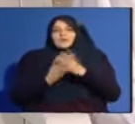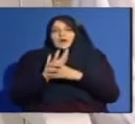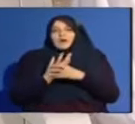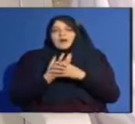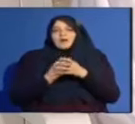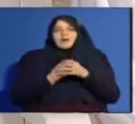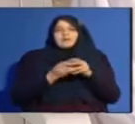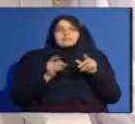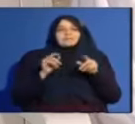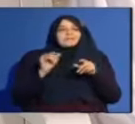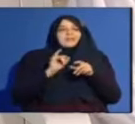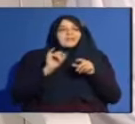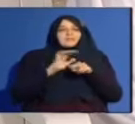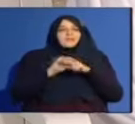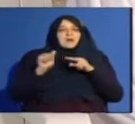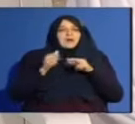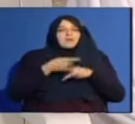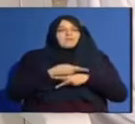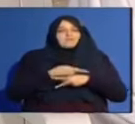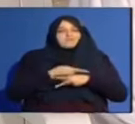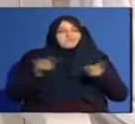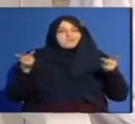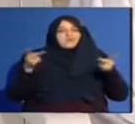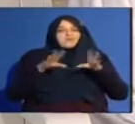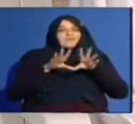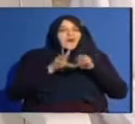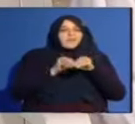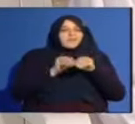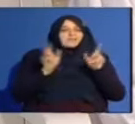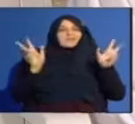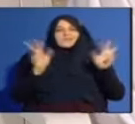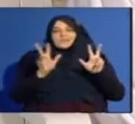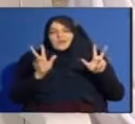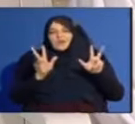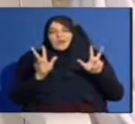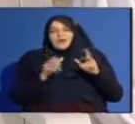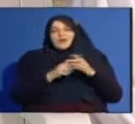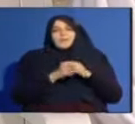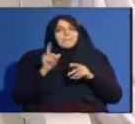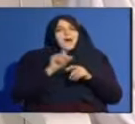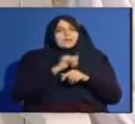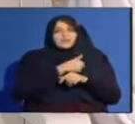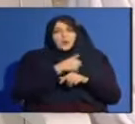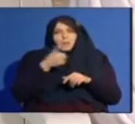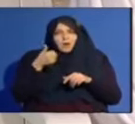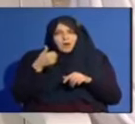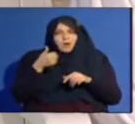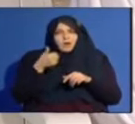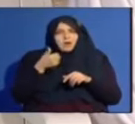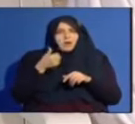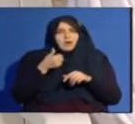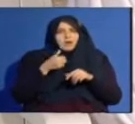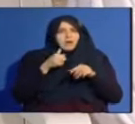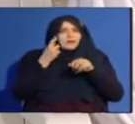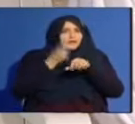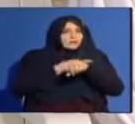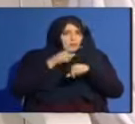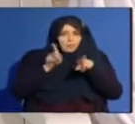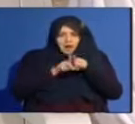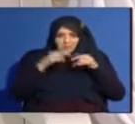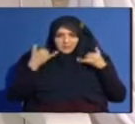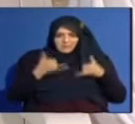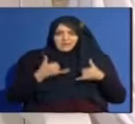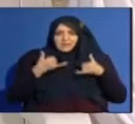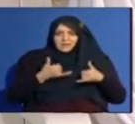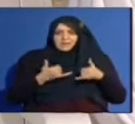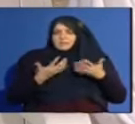تبث في جميع الأسر، ليس فقط في بلاد المهجر بل حتى في أوطاننا، في